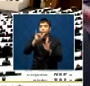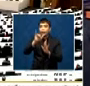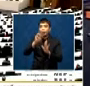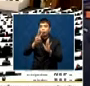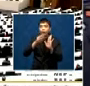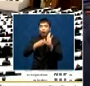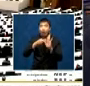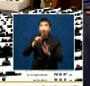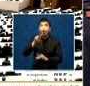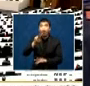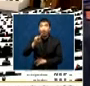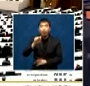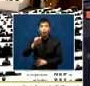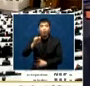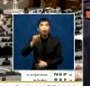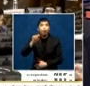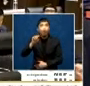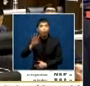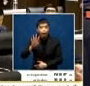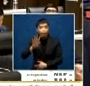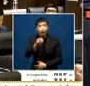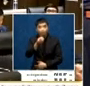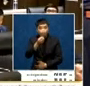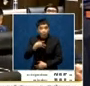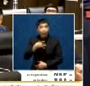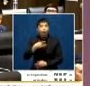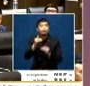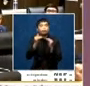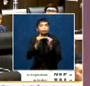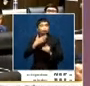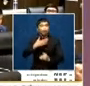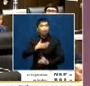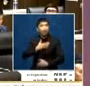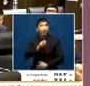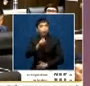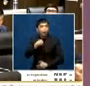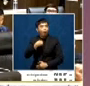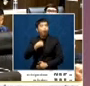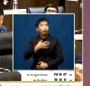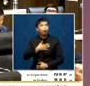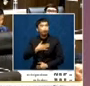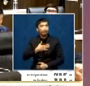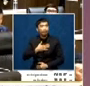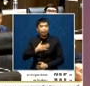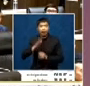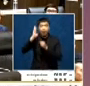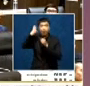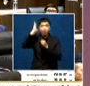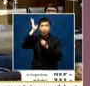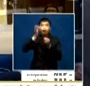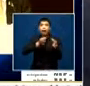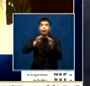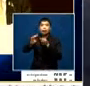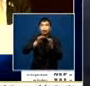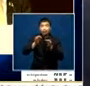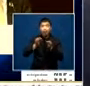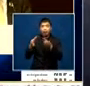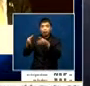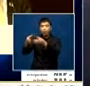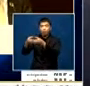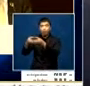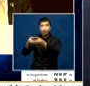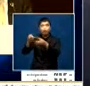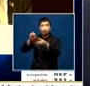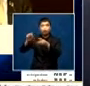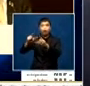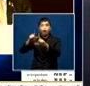ยู่ว่ามันด้านกันได้ขนาดนี้เลยชอบมากเลยอ่ะ ครับ เขามันเป็นสัญญาณไงเป็นสัญ